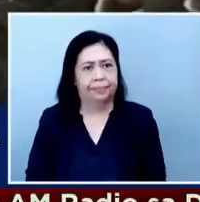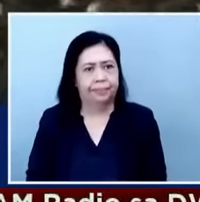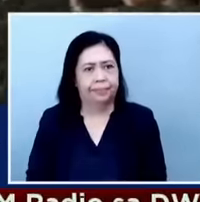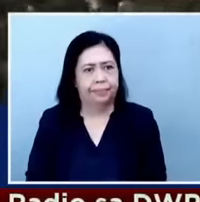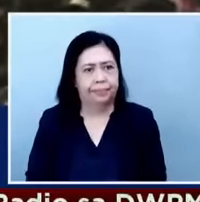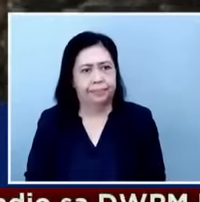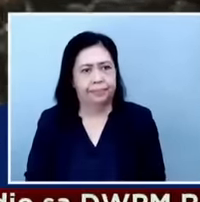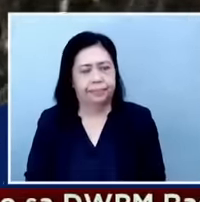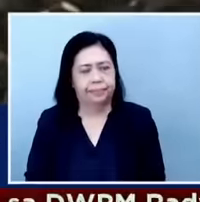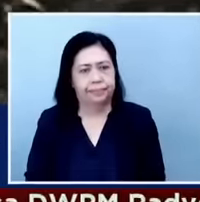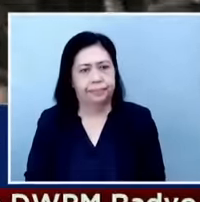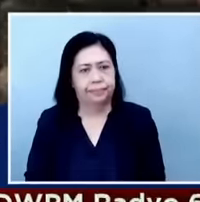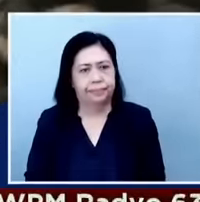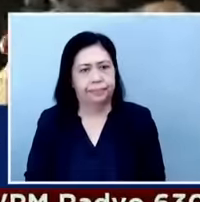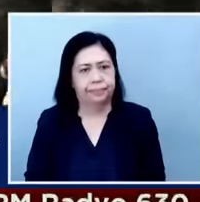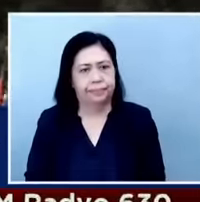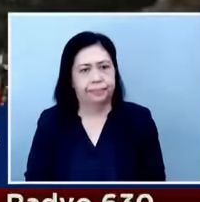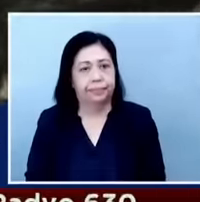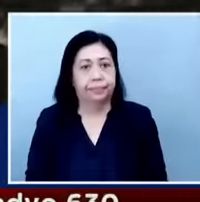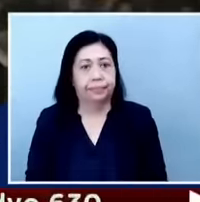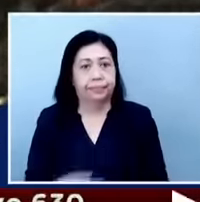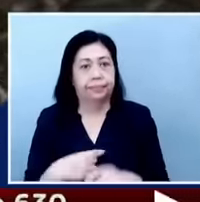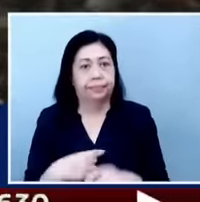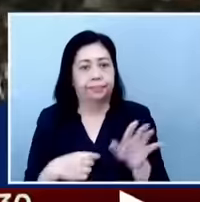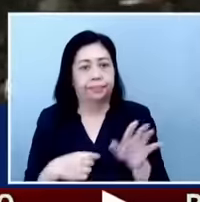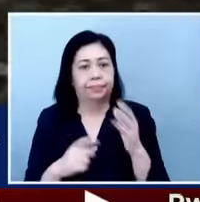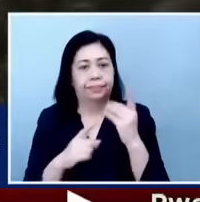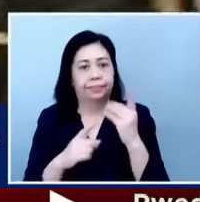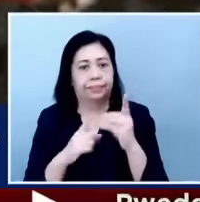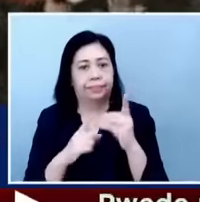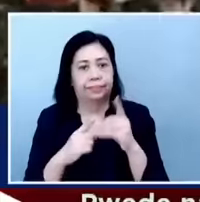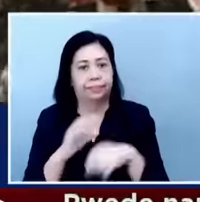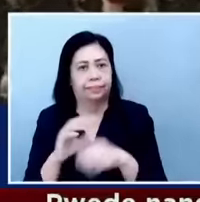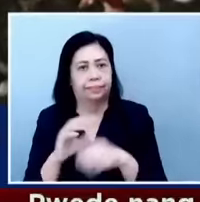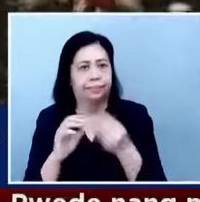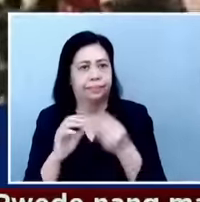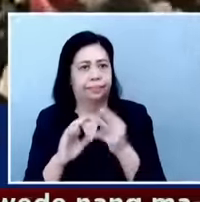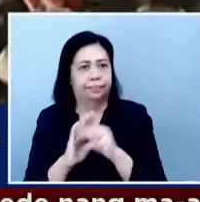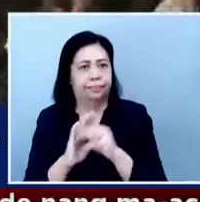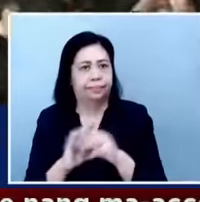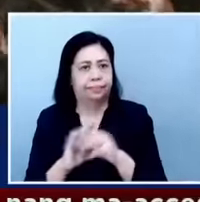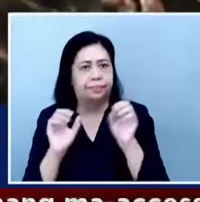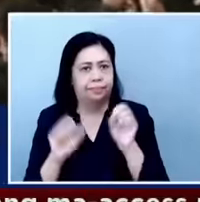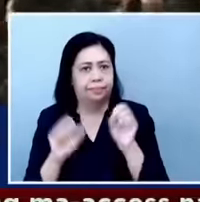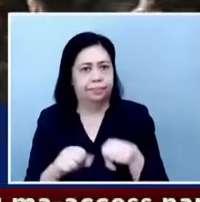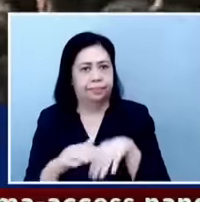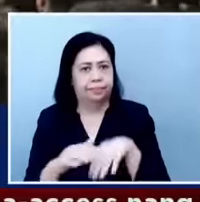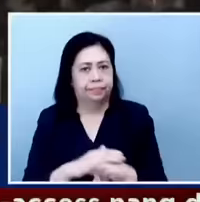sa pinto ng simbahan. Ilang minuto na lamang ay pwede na pumasok ito.